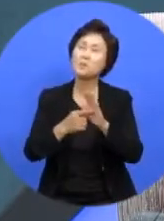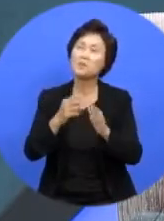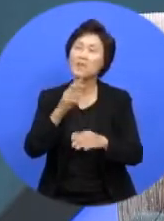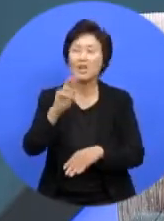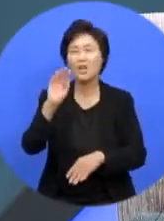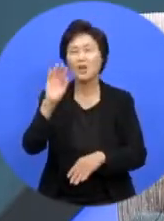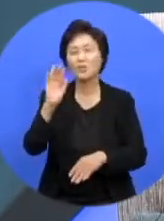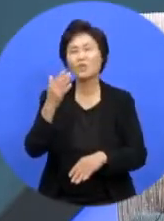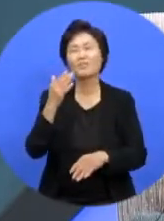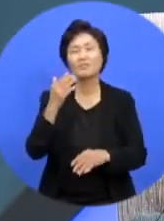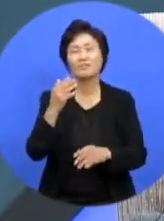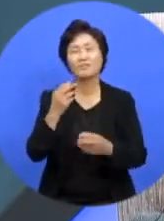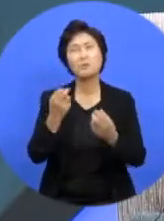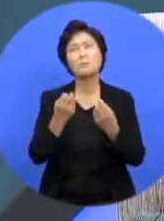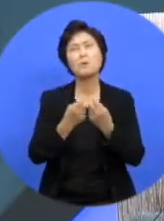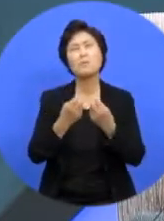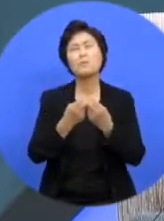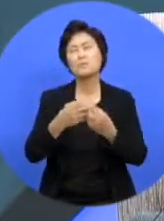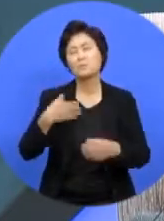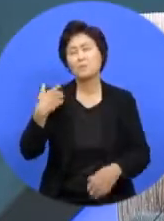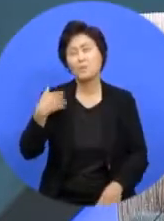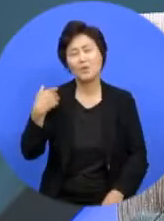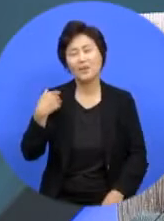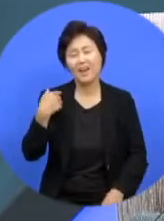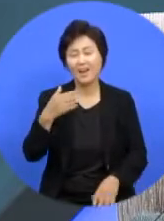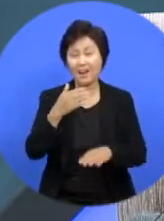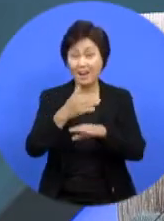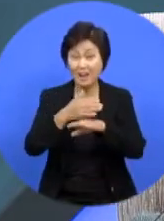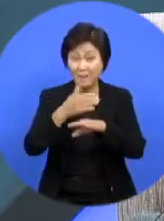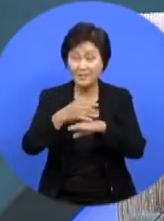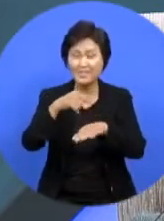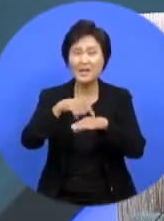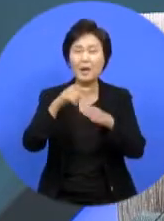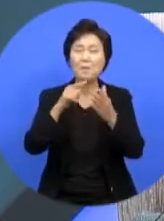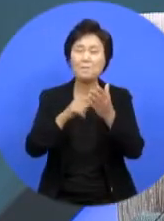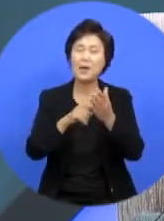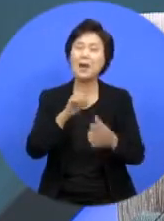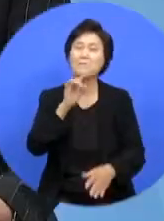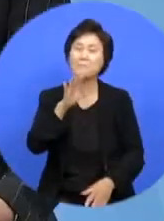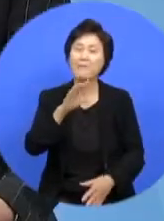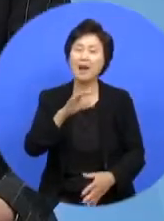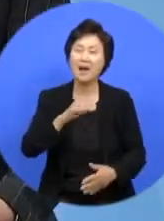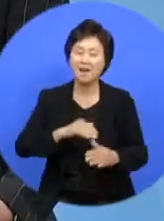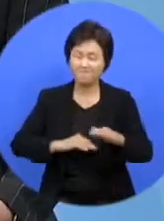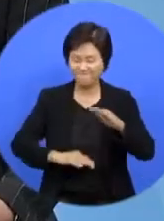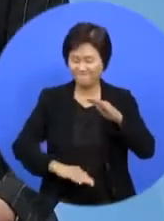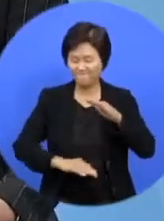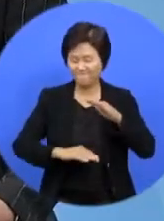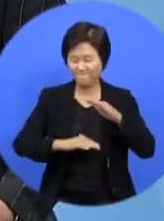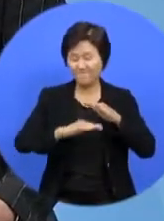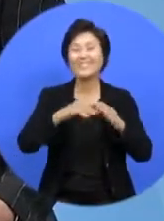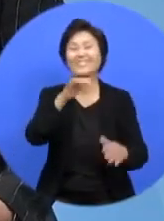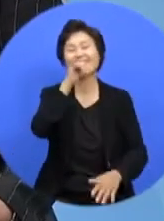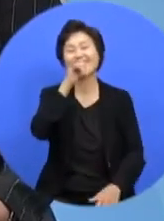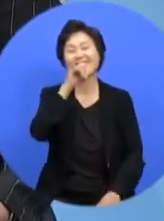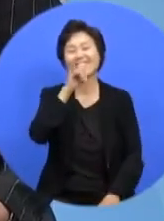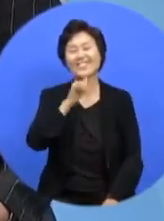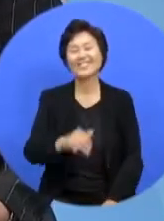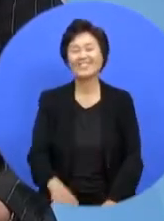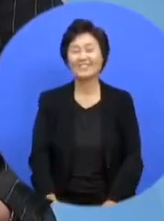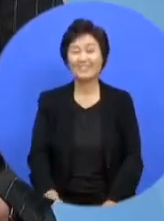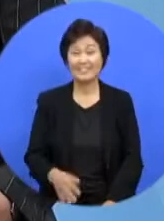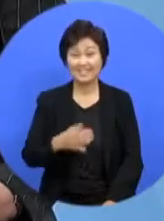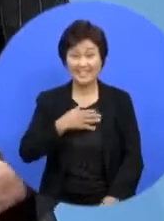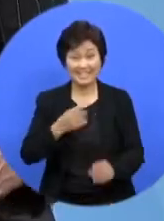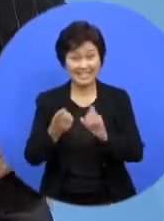모르겠고 네. 그냥 감사하는 마음만 제안해서만 선생님 지금 감사를 빨리 드려야 되는데 네. 여기만 차 있군요. 선생님 제가 감사만. 대신